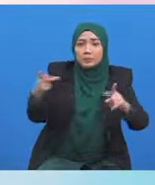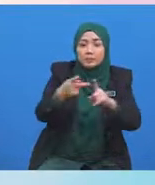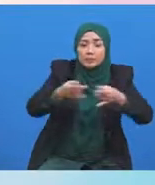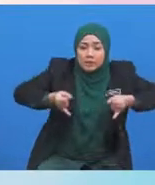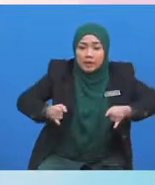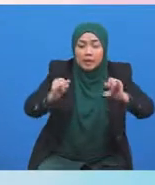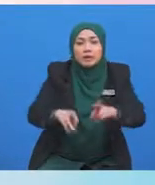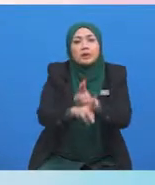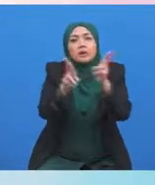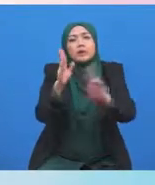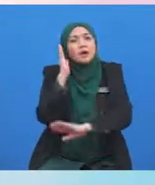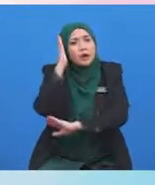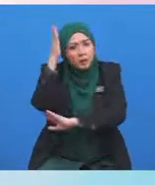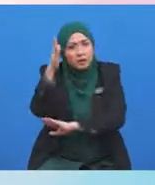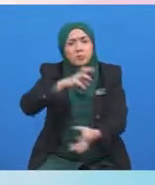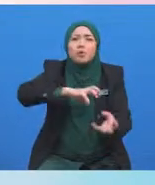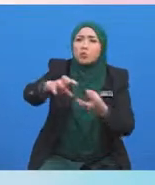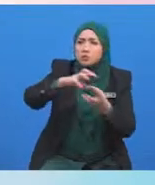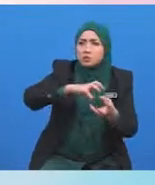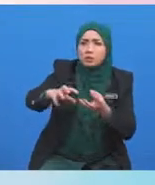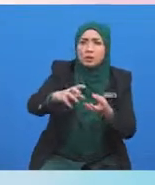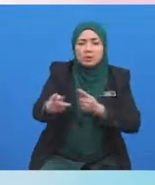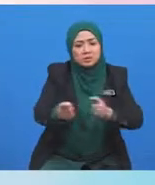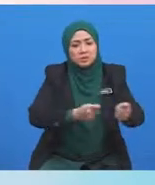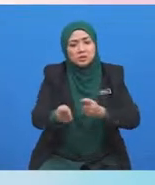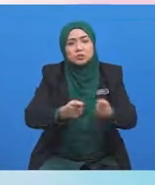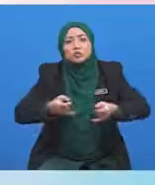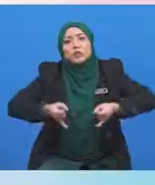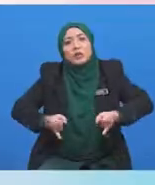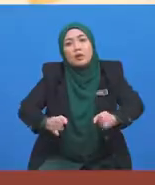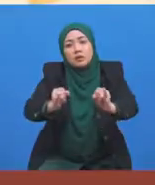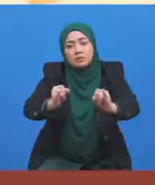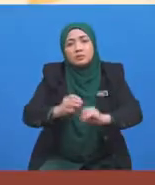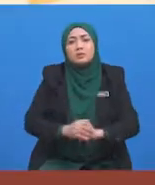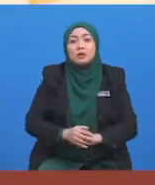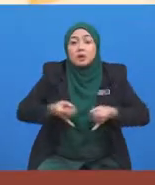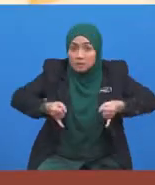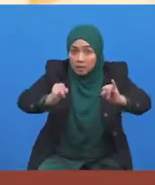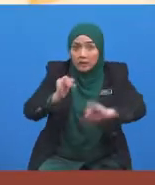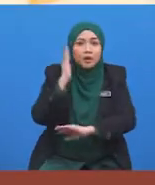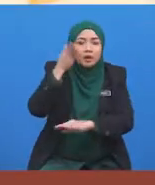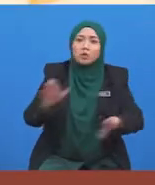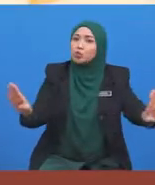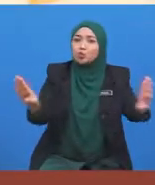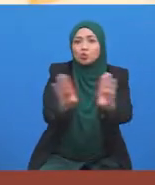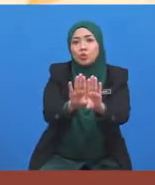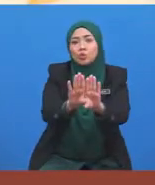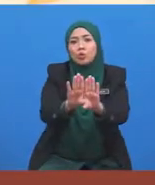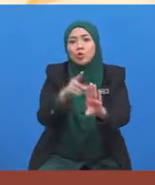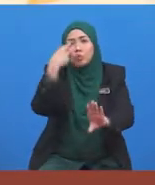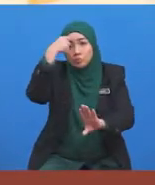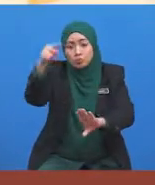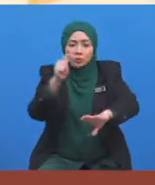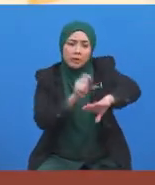atau jalan raya yang akan merosakkan struktur jalan. Jalan akan ditutup untuk tempoh masa